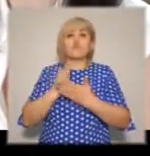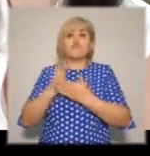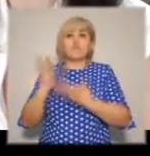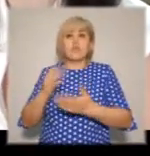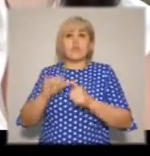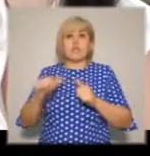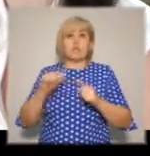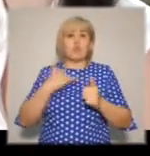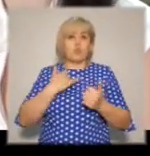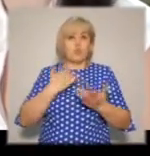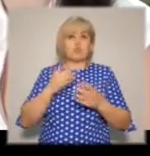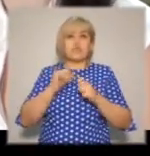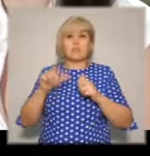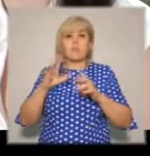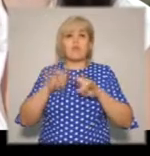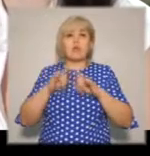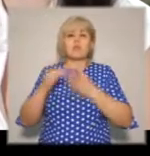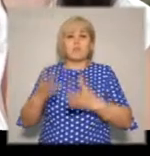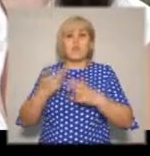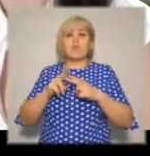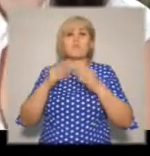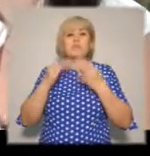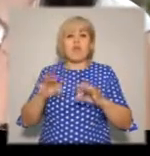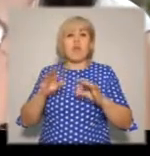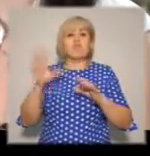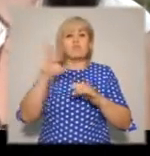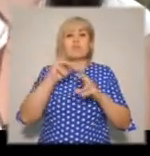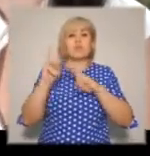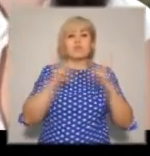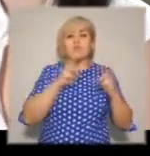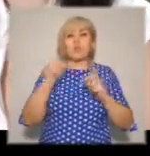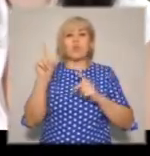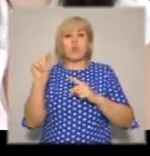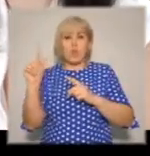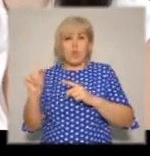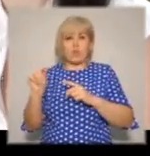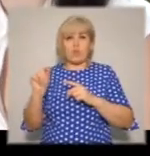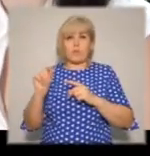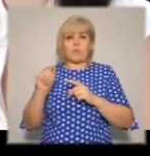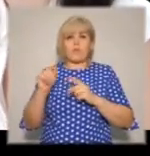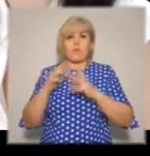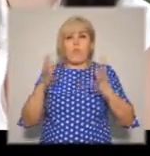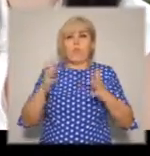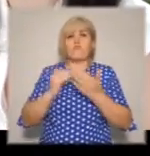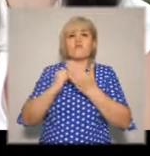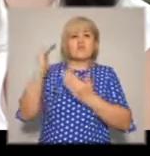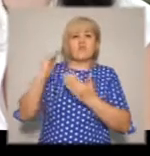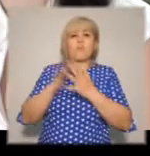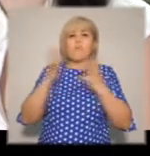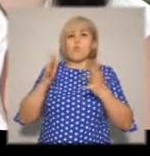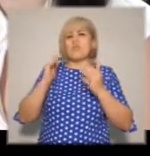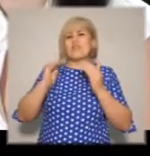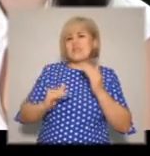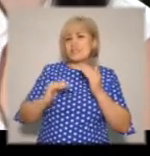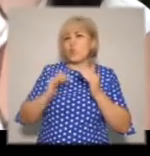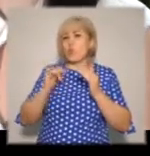оно проходит именно у нас, именно в Ханты-Мансийске. Это позволяет всем танцевальным дуэтам на более высоком, на более низком уровне